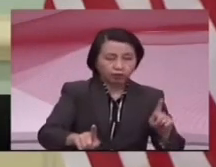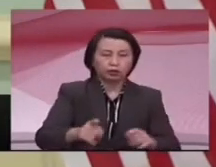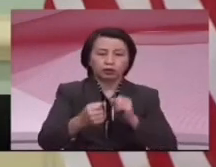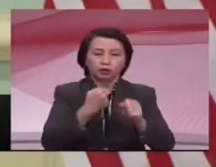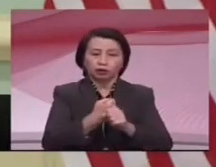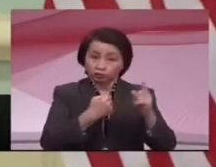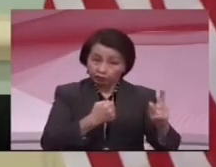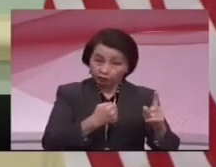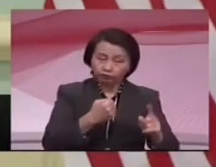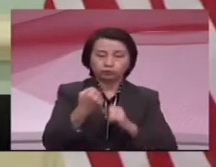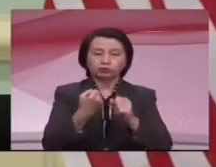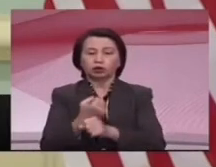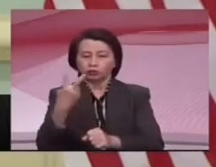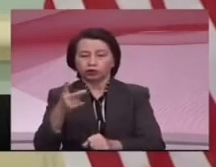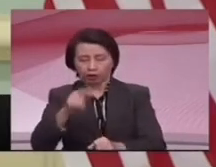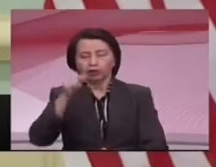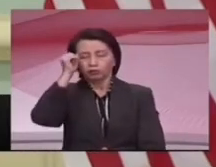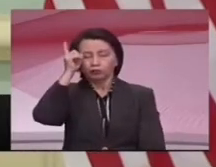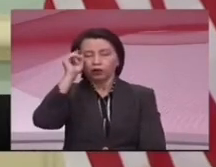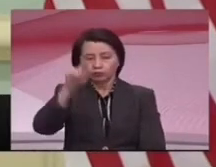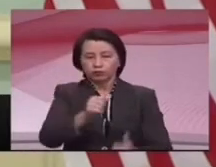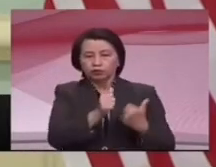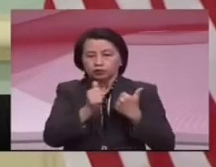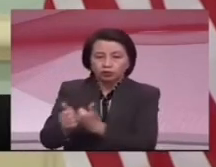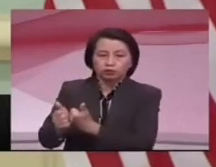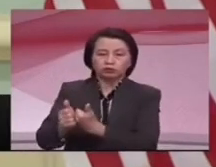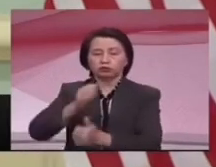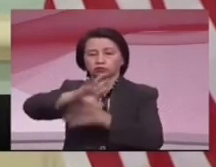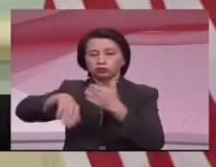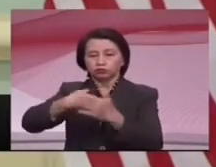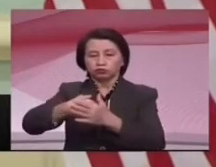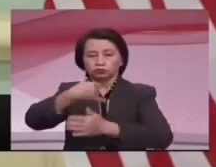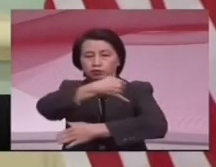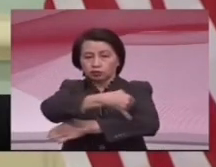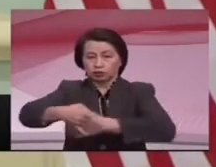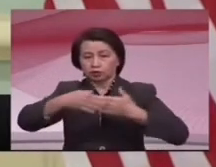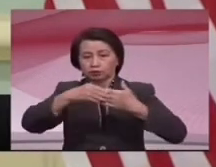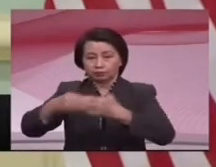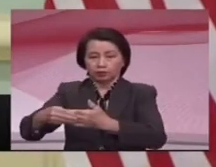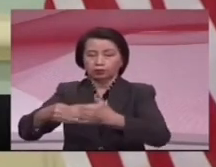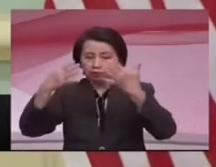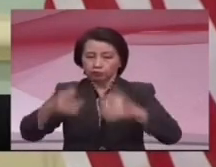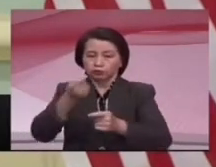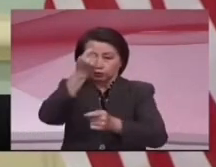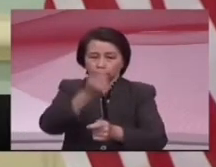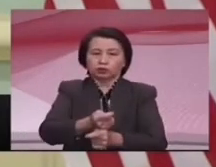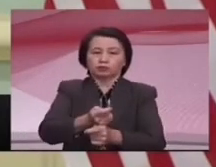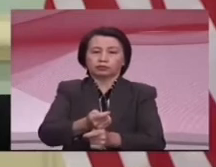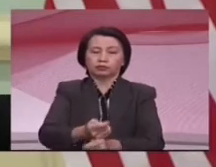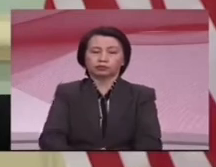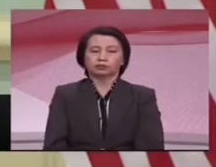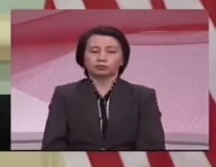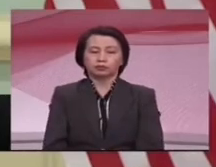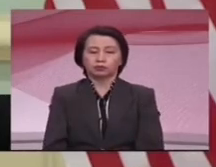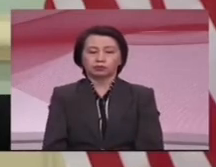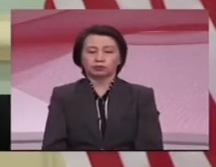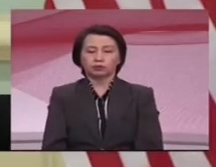102 akan turut sama dapat mengikuti segala garis panduan yang telah ditetapkan